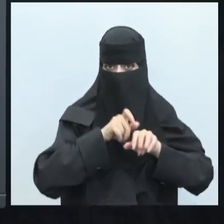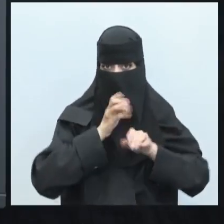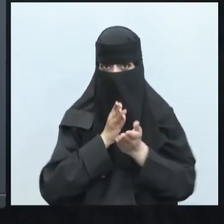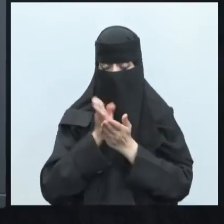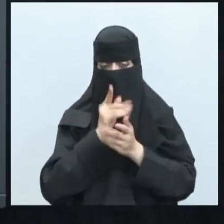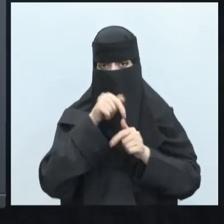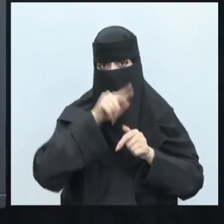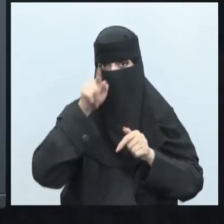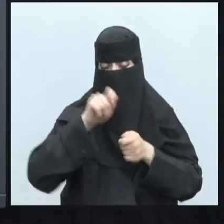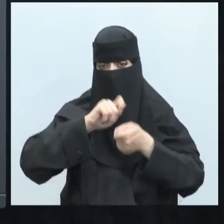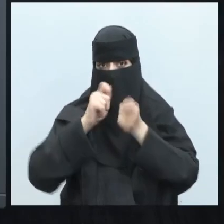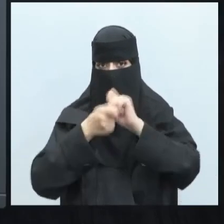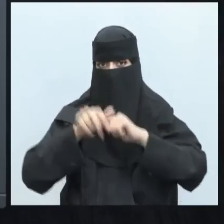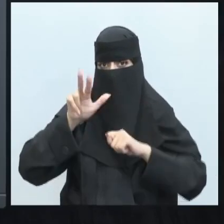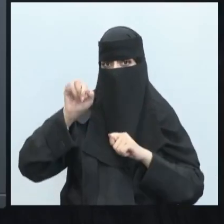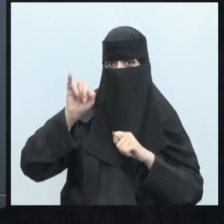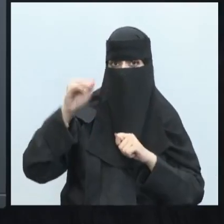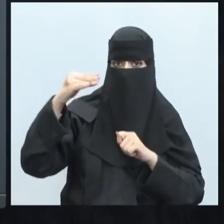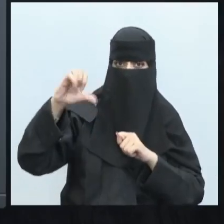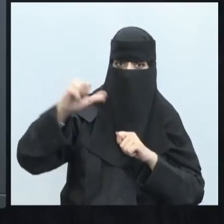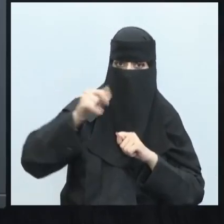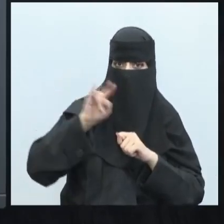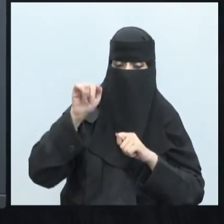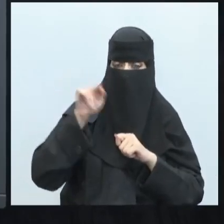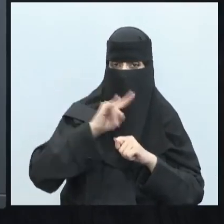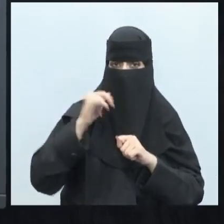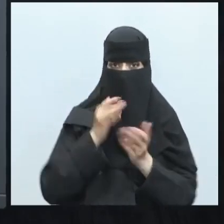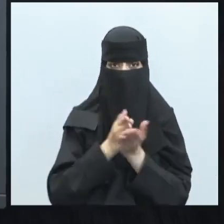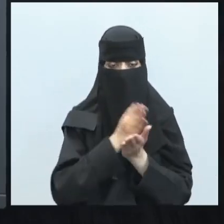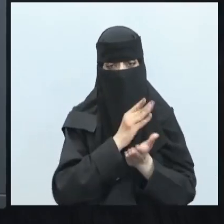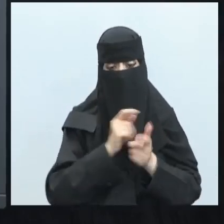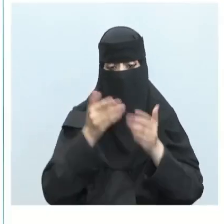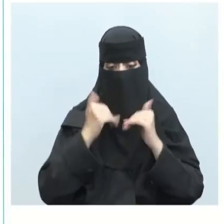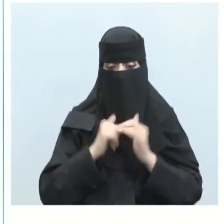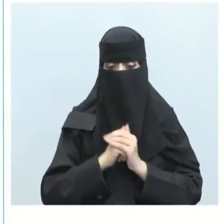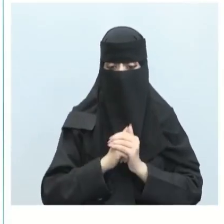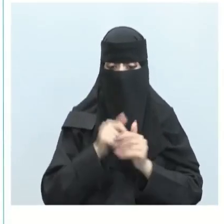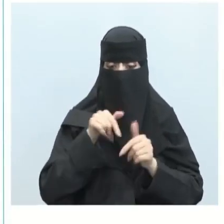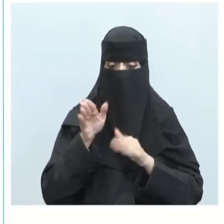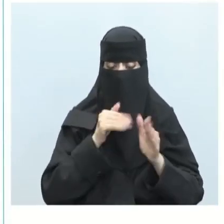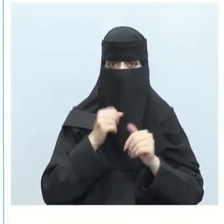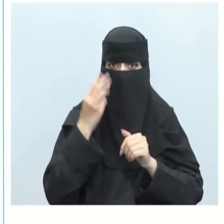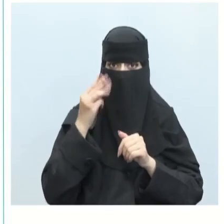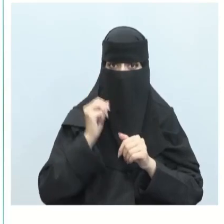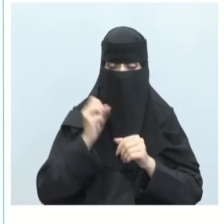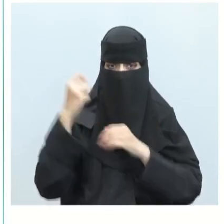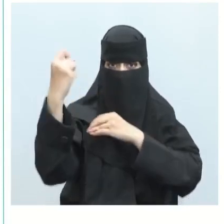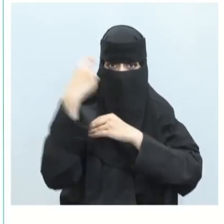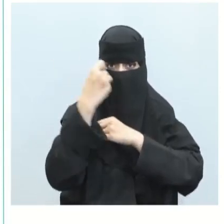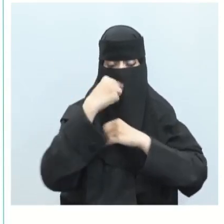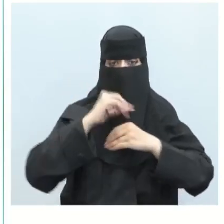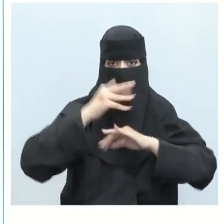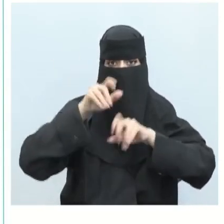البيانات هو المحولات سويتش وليس الموجهات الفقره الثالثه الهجوم البرمجي